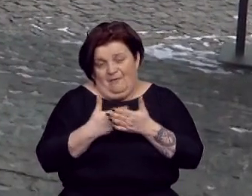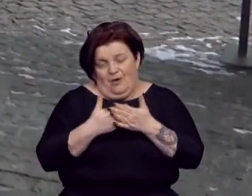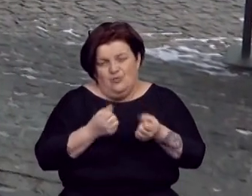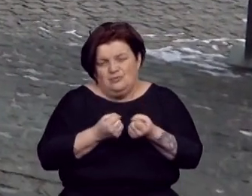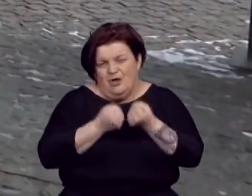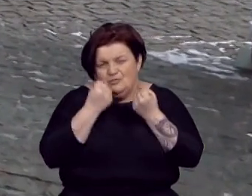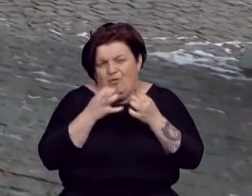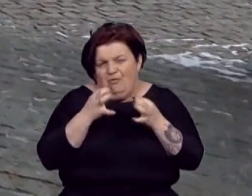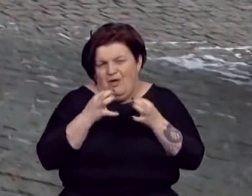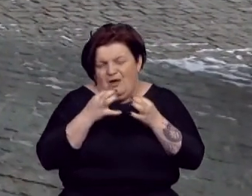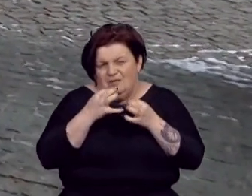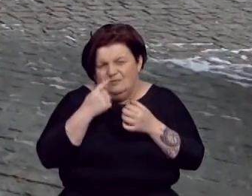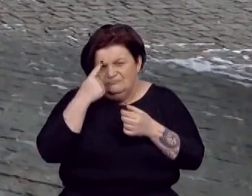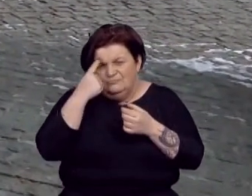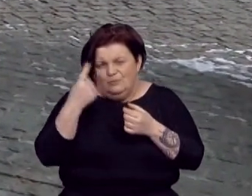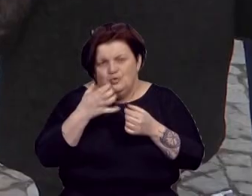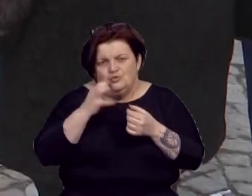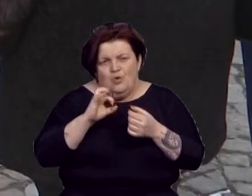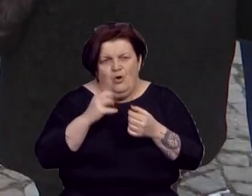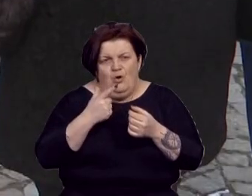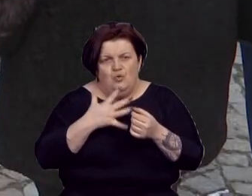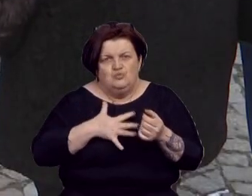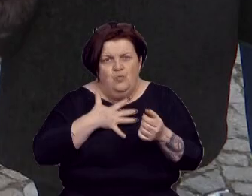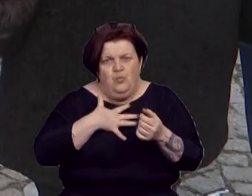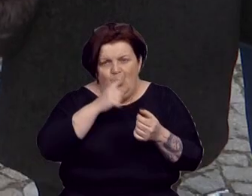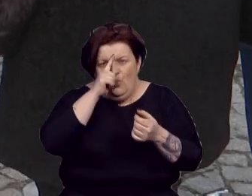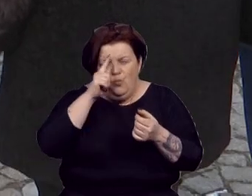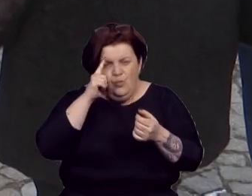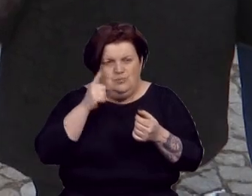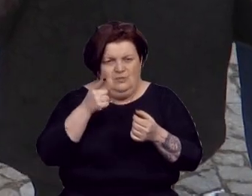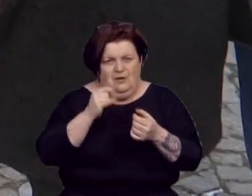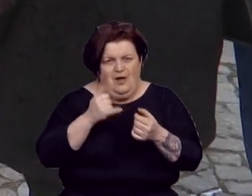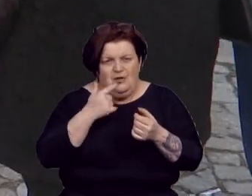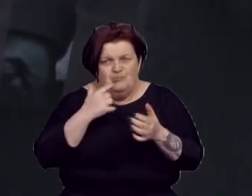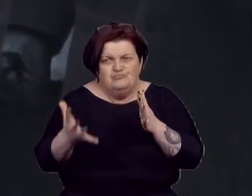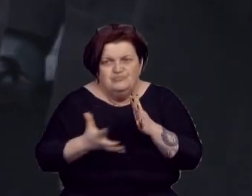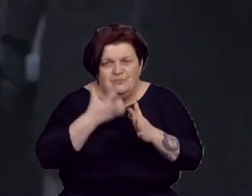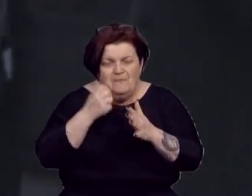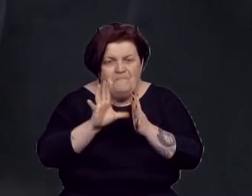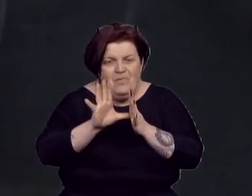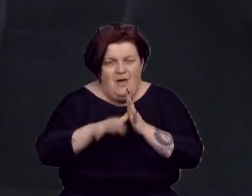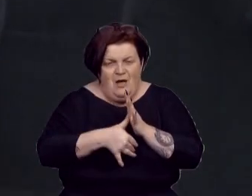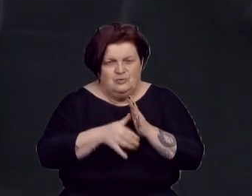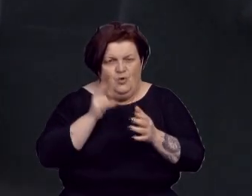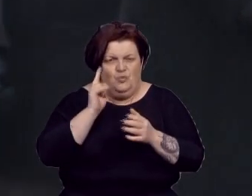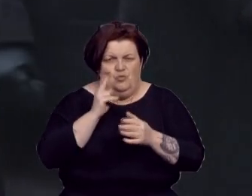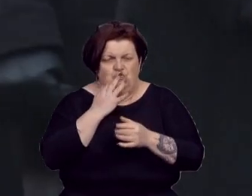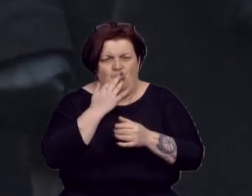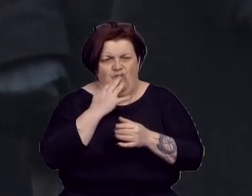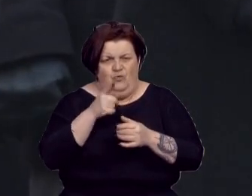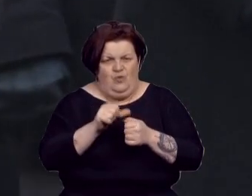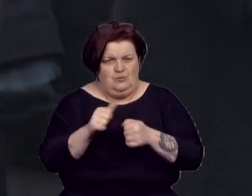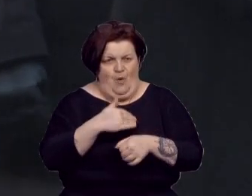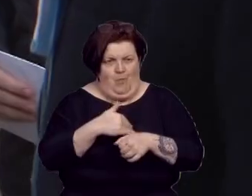trudno dzisiaj sobie nawet wyobrazić, co przeżyli ci ludzie w tamtym czasie, przejmując miasto, które nagle staje się, ktoś mówi, to